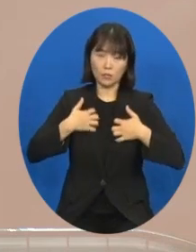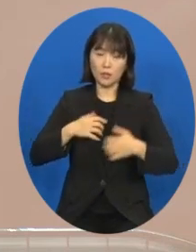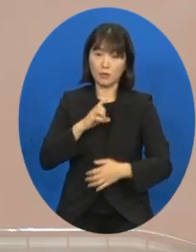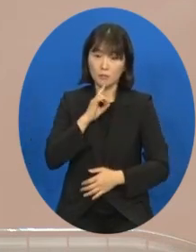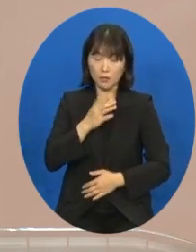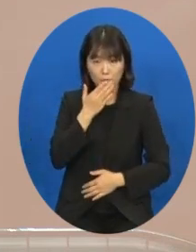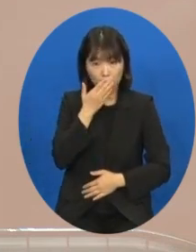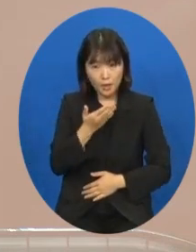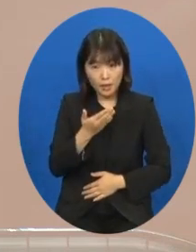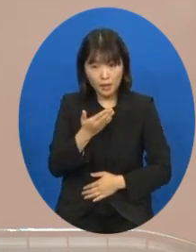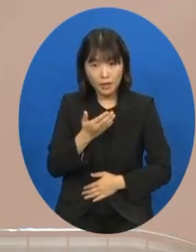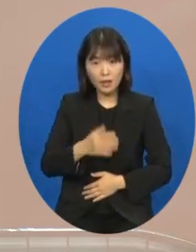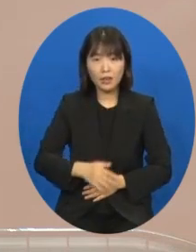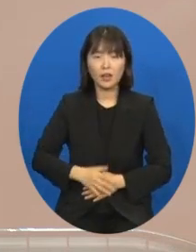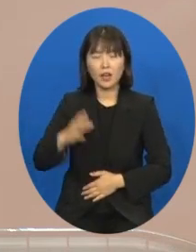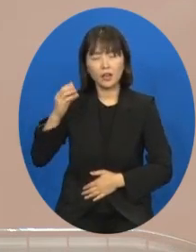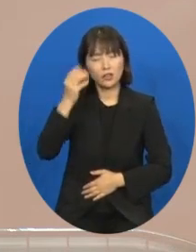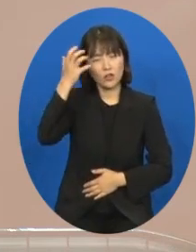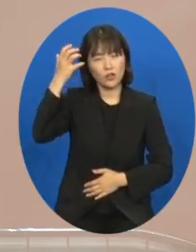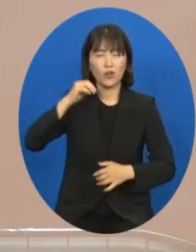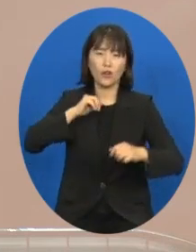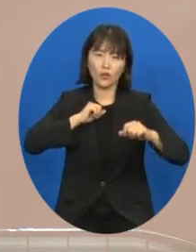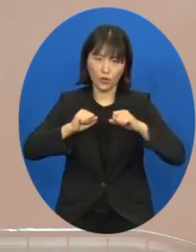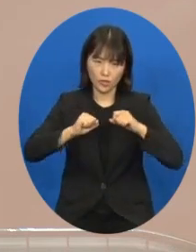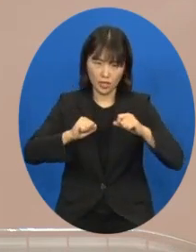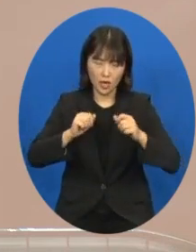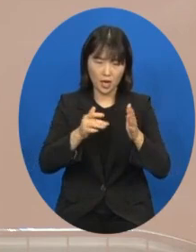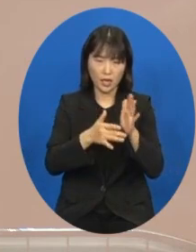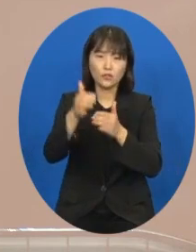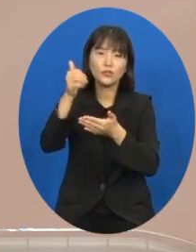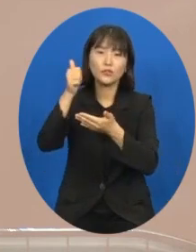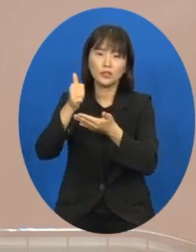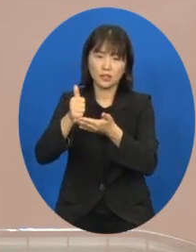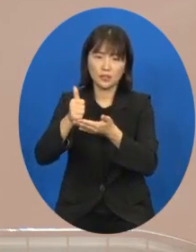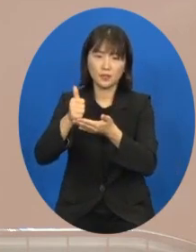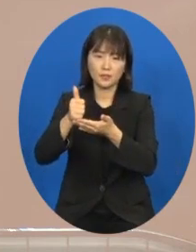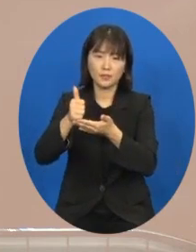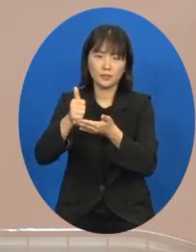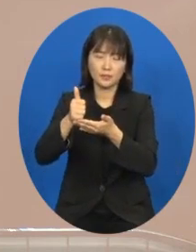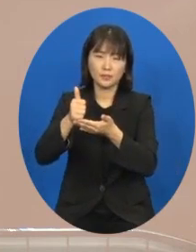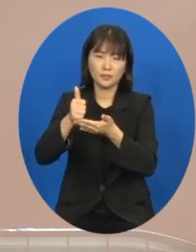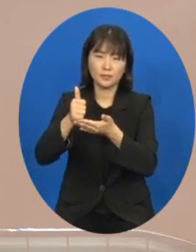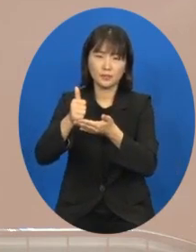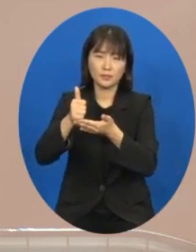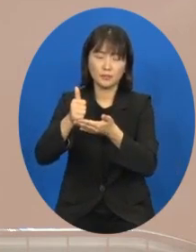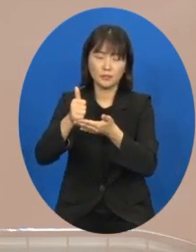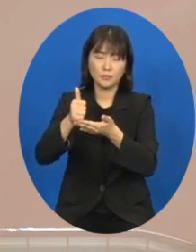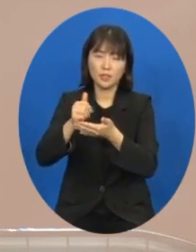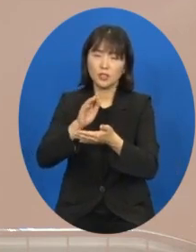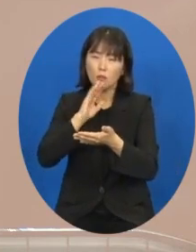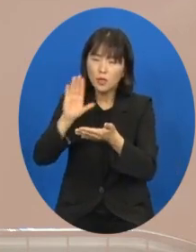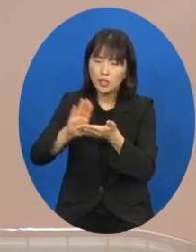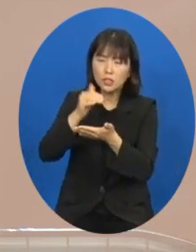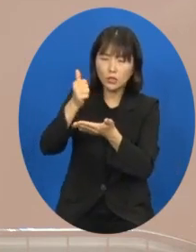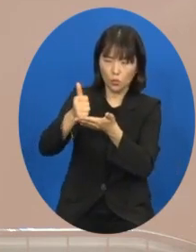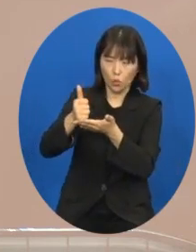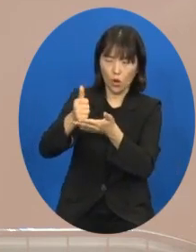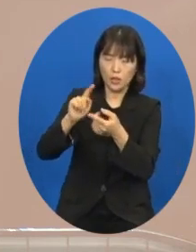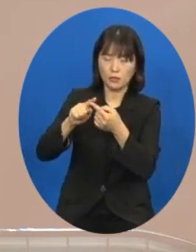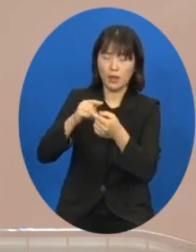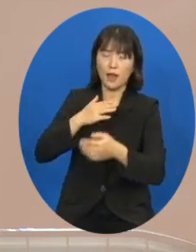있을까요? 성령의 역사로 예수님을 그가 그리스도인 것을 정말 알았기